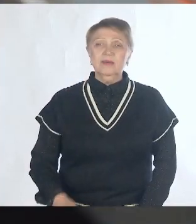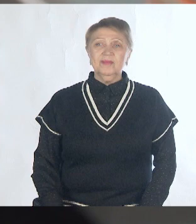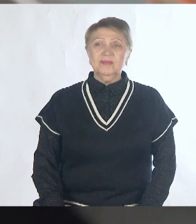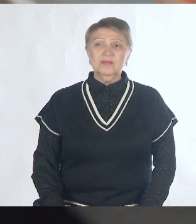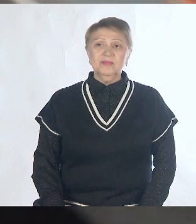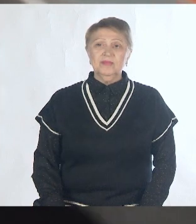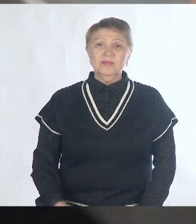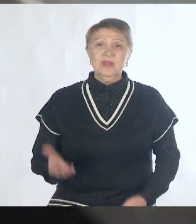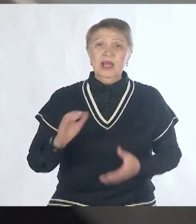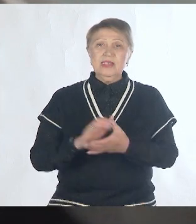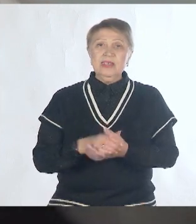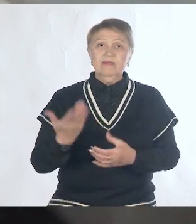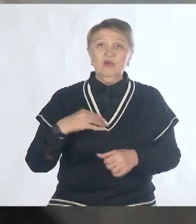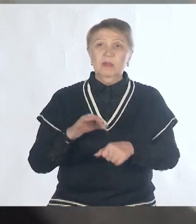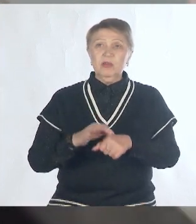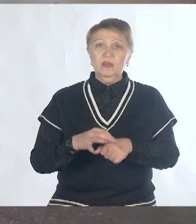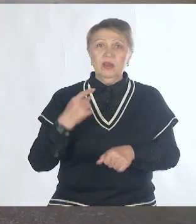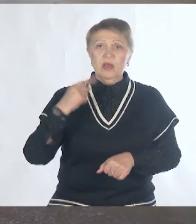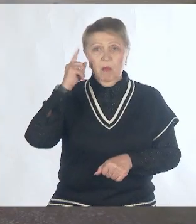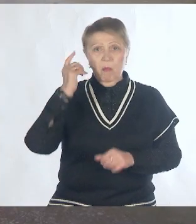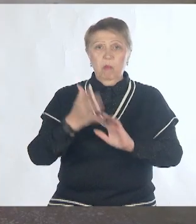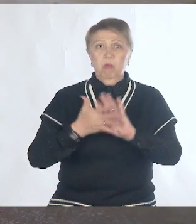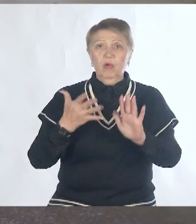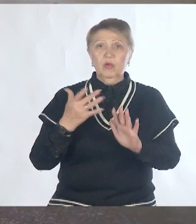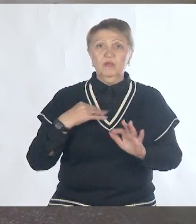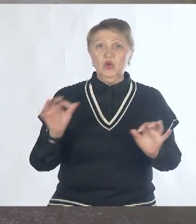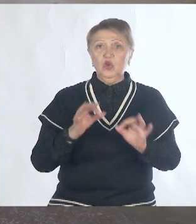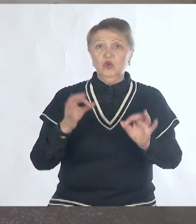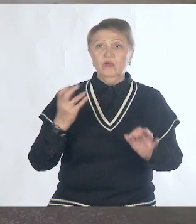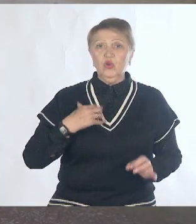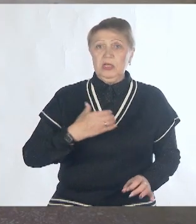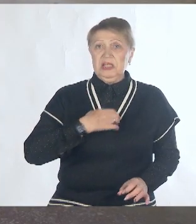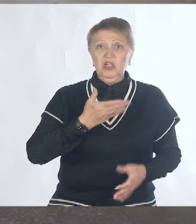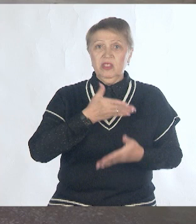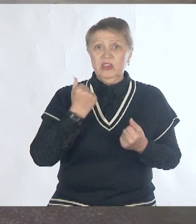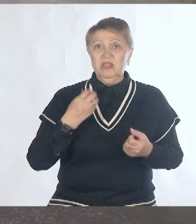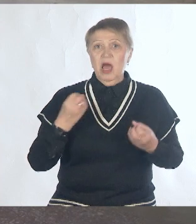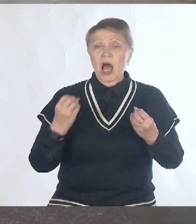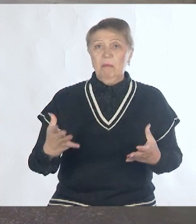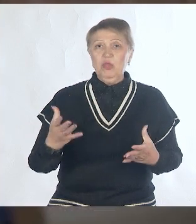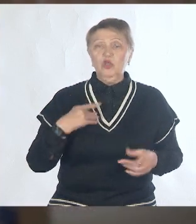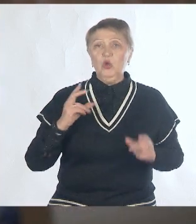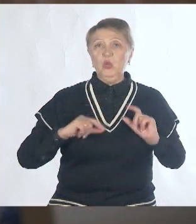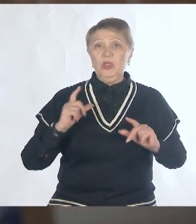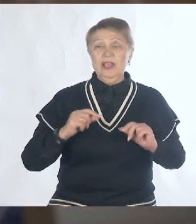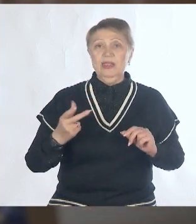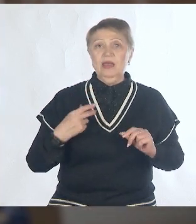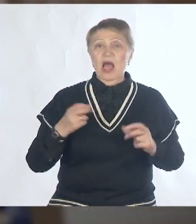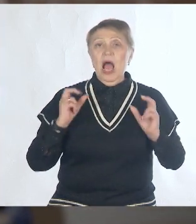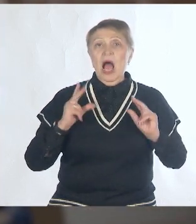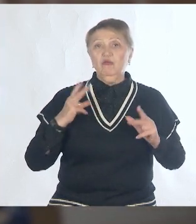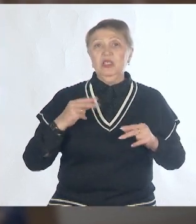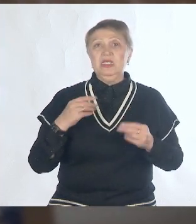знакомство произошло я понял что ничего такого нет в обычные студенты об этом мастер производства